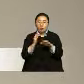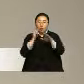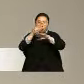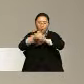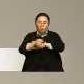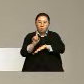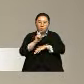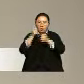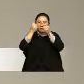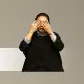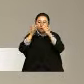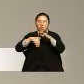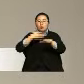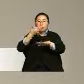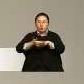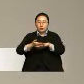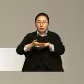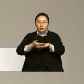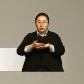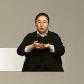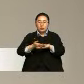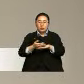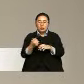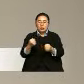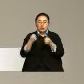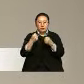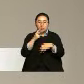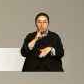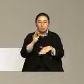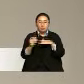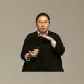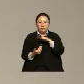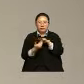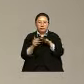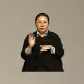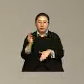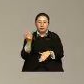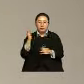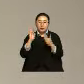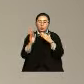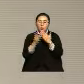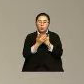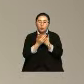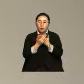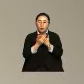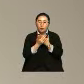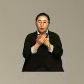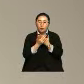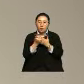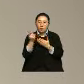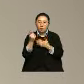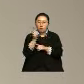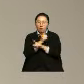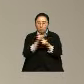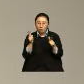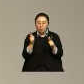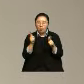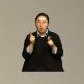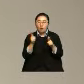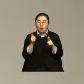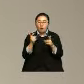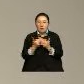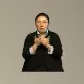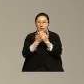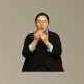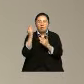뛰어넘어 새로운 혁신과 혁파가 이루어져야 합니다. 앞으로의 미래는 무분별한 개발보다는